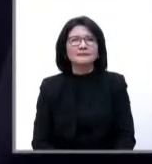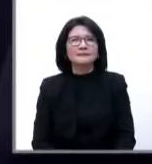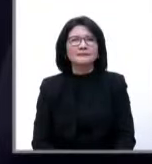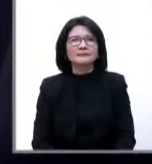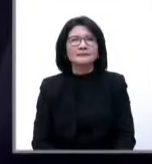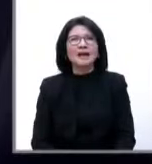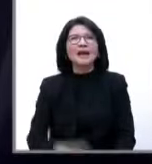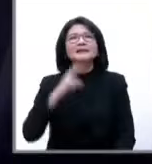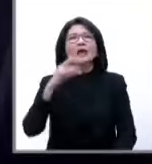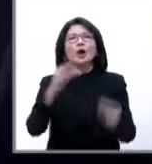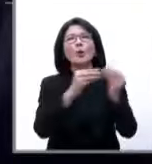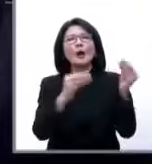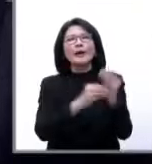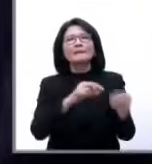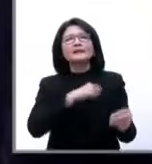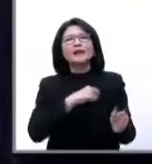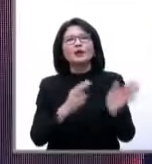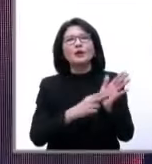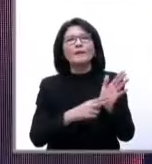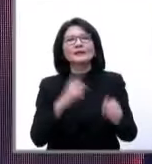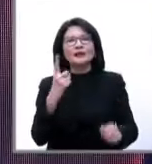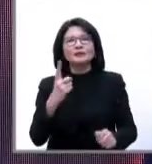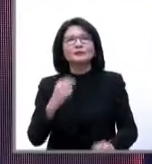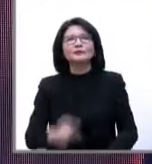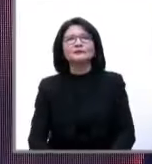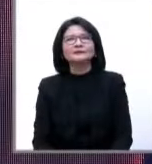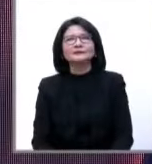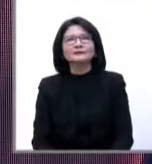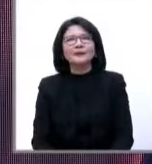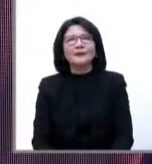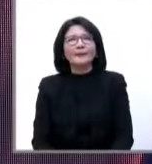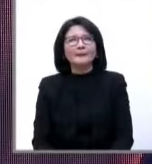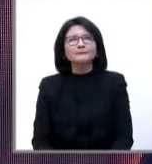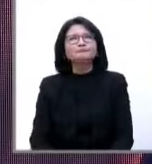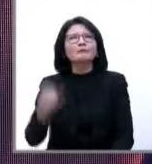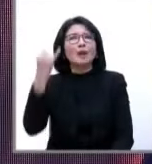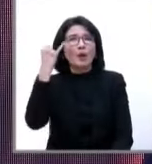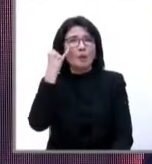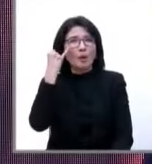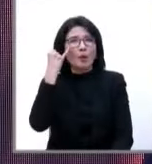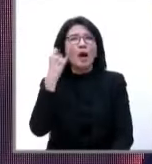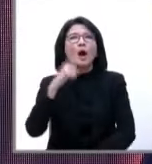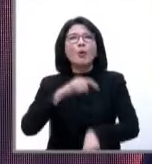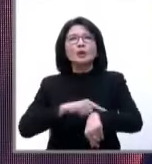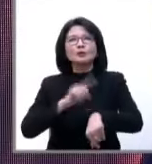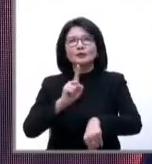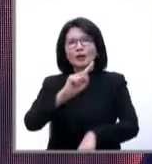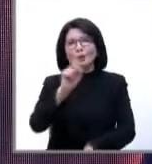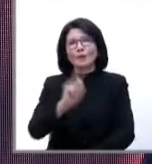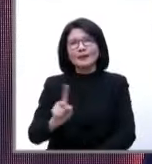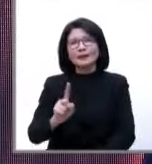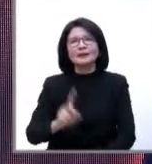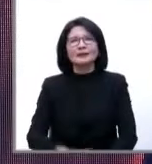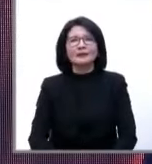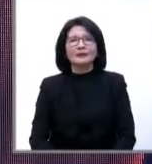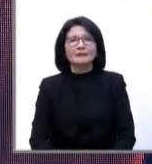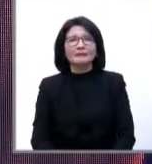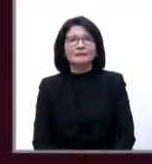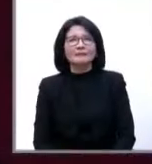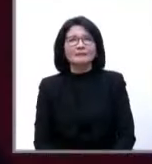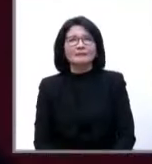calon wakil presiden nomor urut 1 Bapak Muhaimin Iskandar untuk menanggapi waktunya 1 menit Bapak di saat berbicara akan